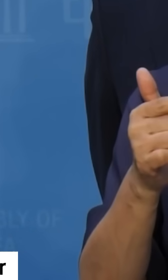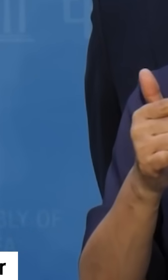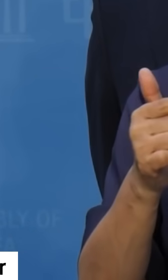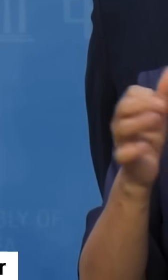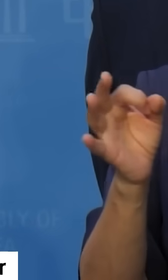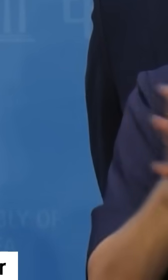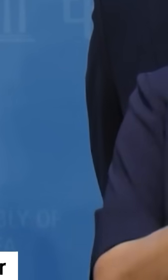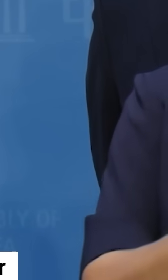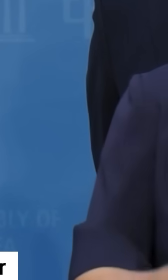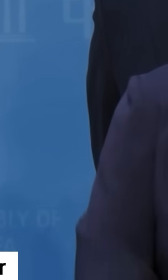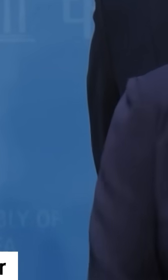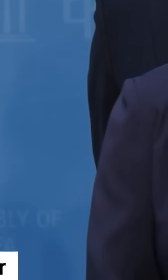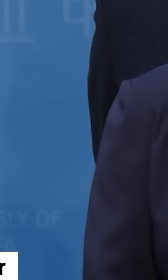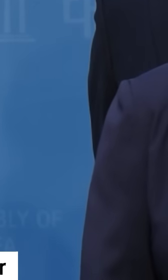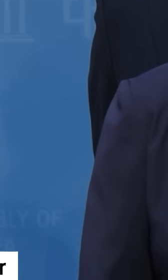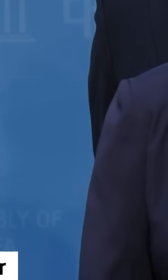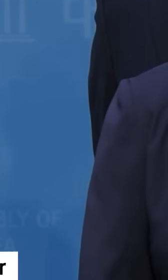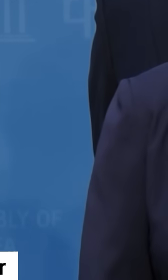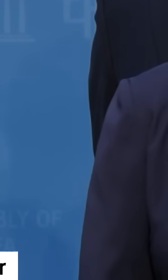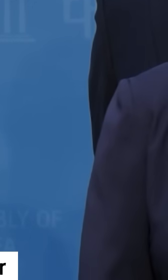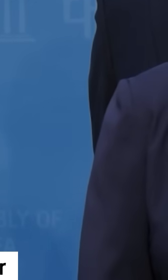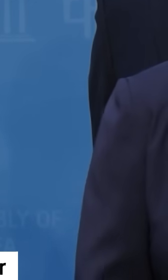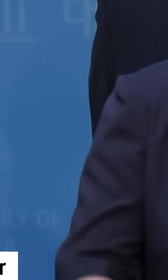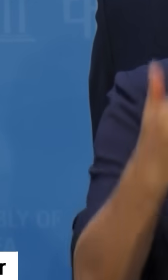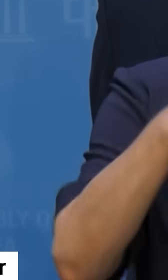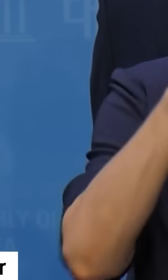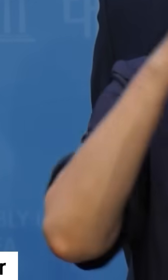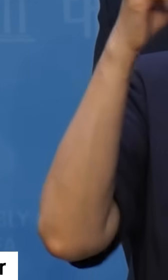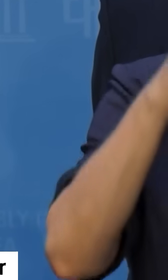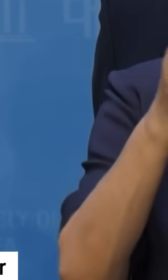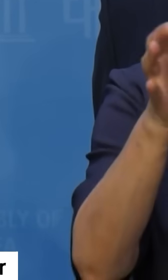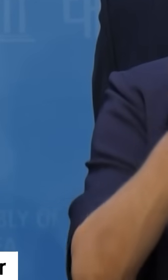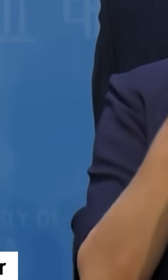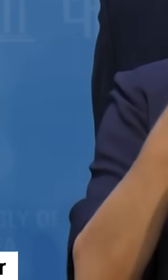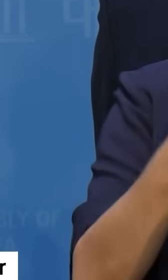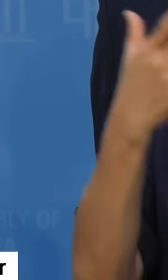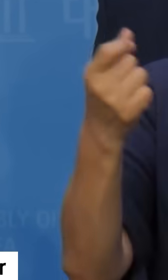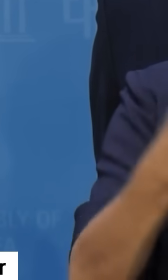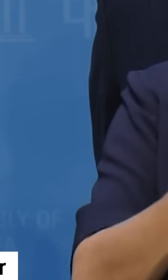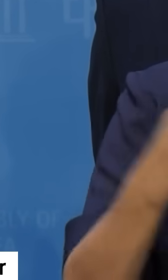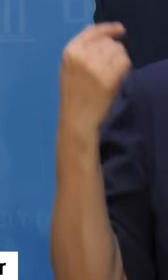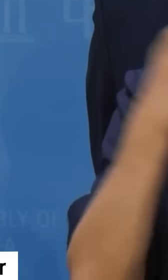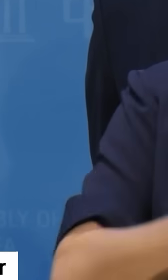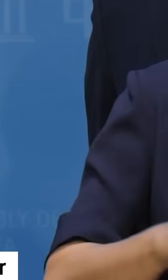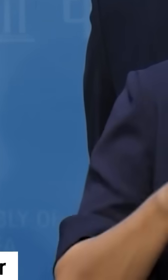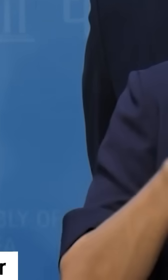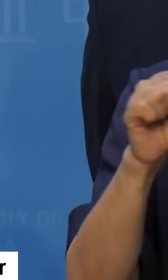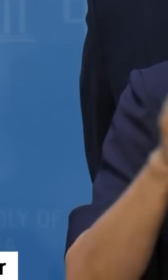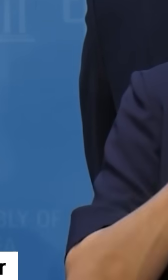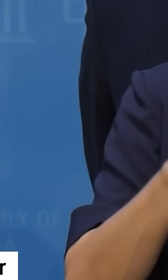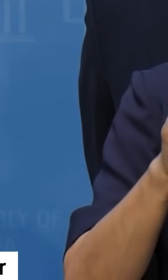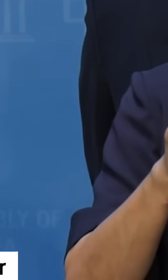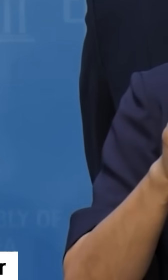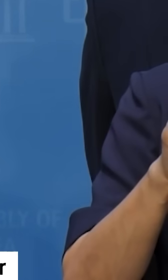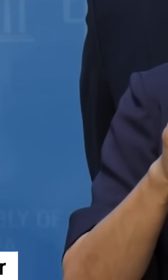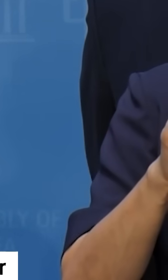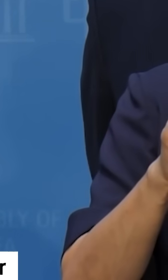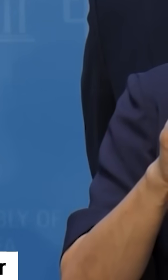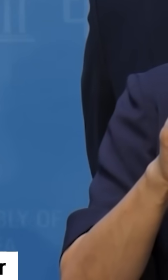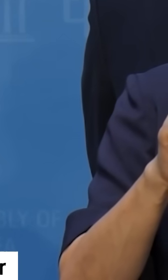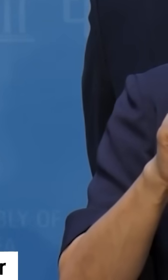있는 실정입니다. 남아있는 전통시장 역시 몸만 움직이는 좀비와 같은